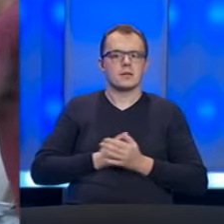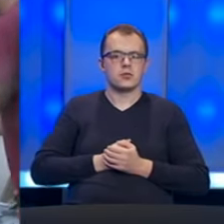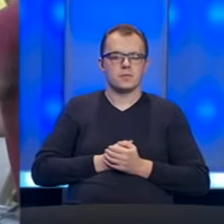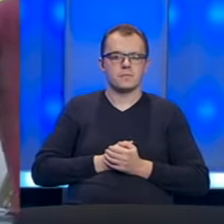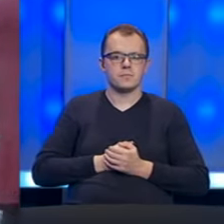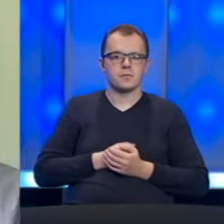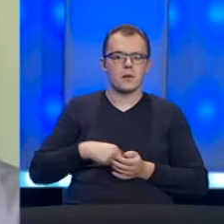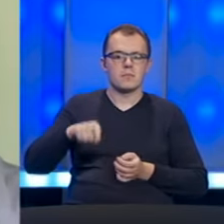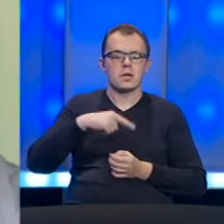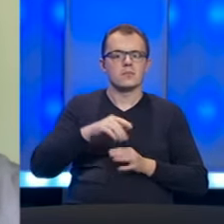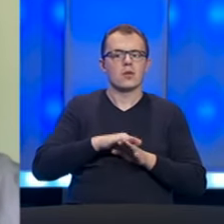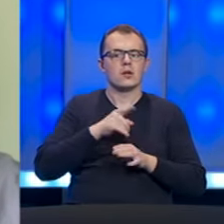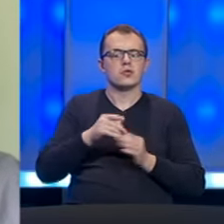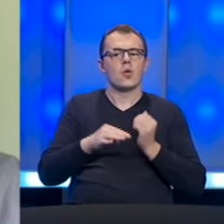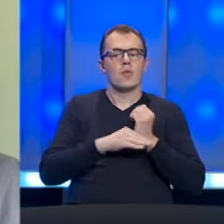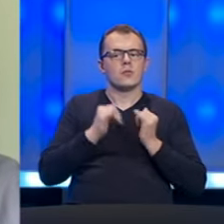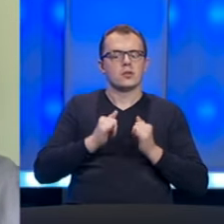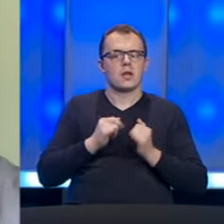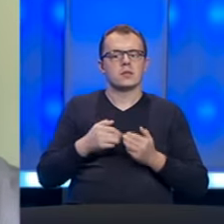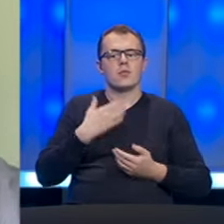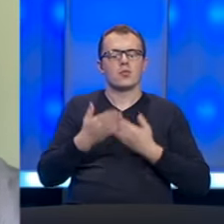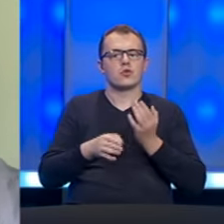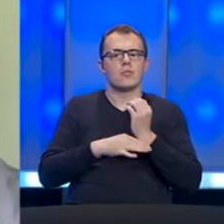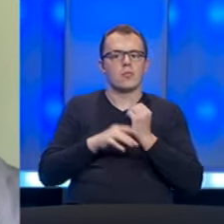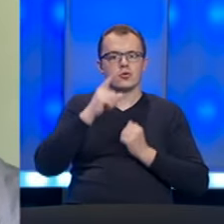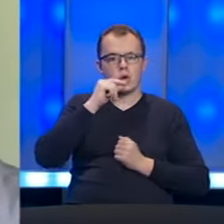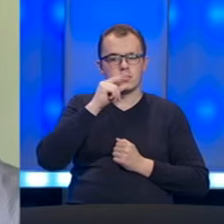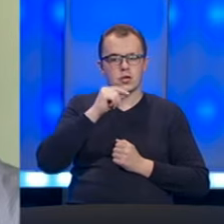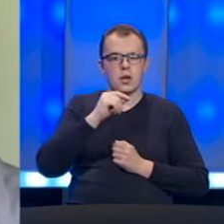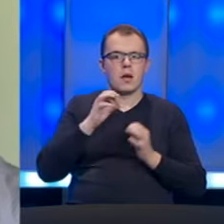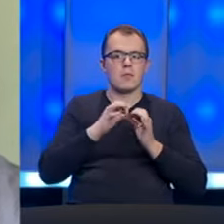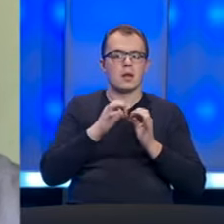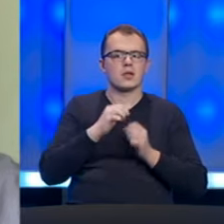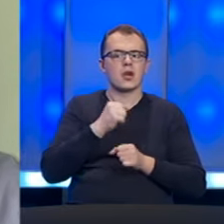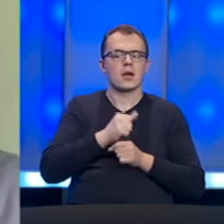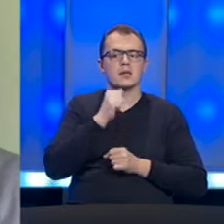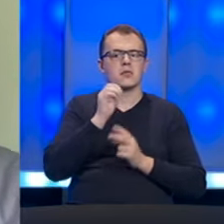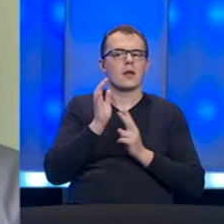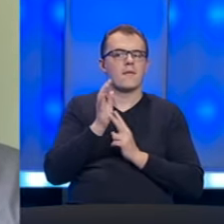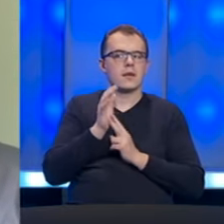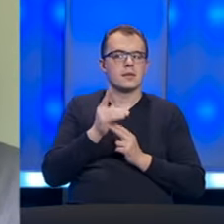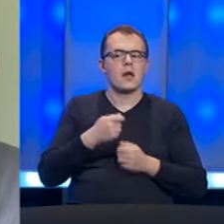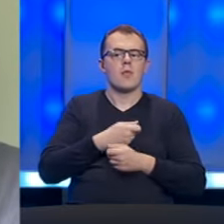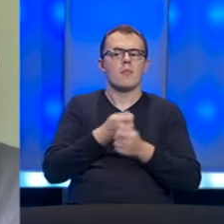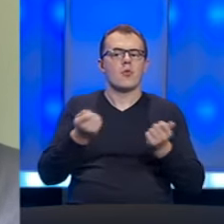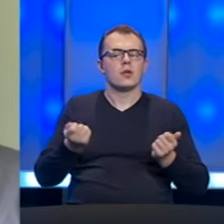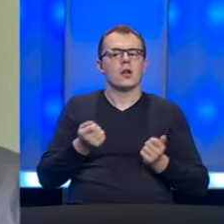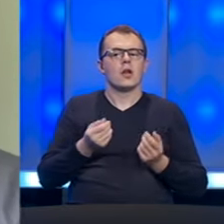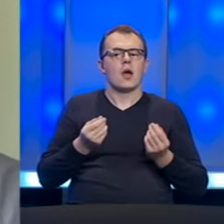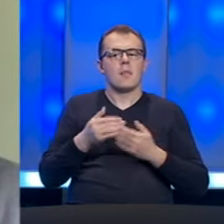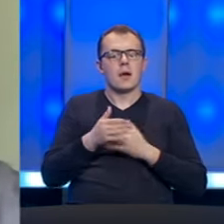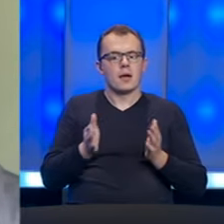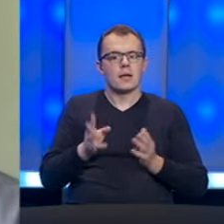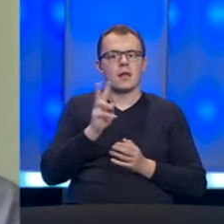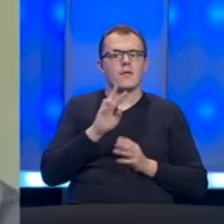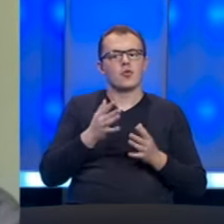Mi smo krenuli sa tom pomoći, danas smo uručili pomoć u opštinama Bileća, Gacko i Nevesinje. Podijeljeno je što paketa, što vaučera